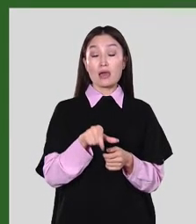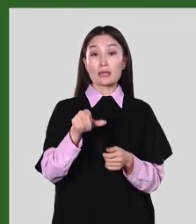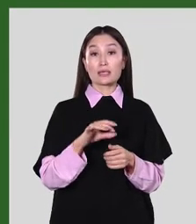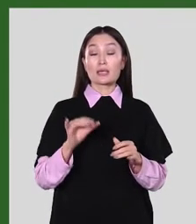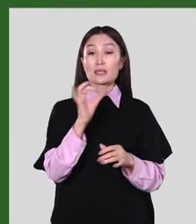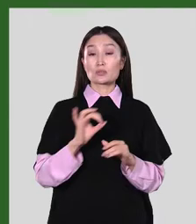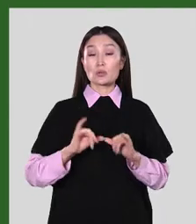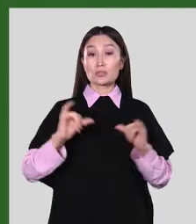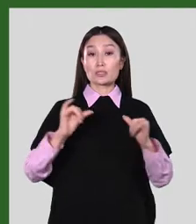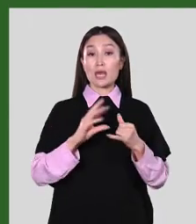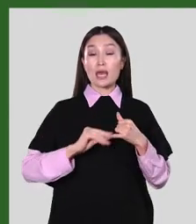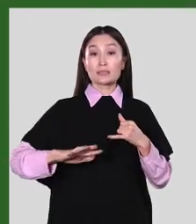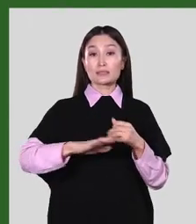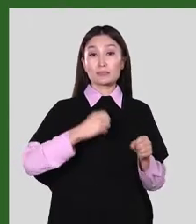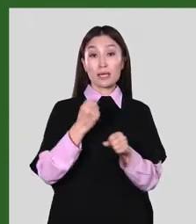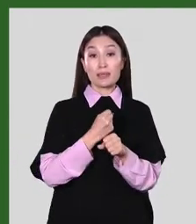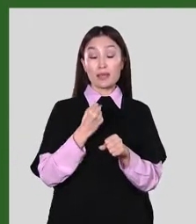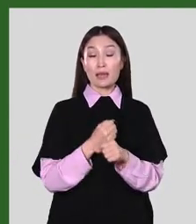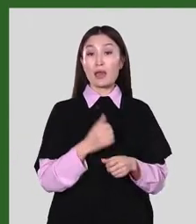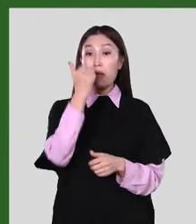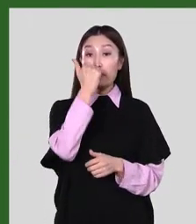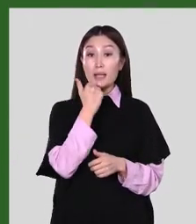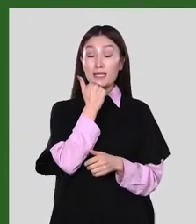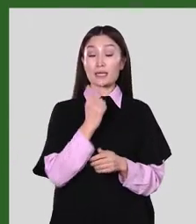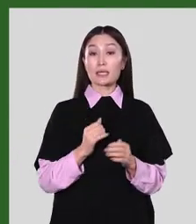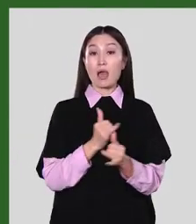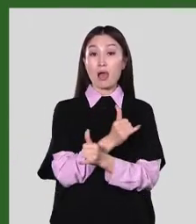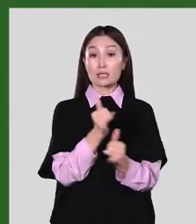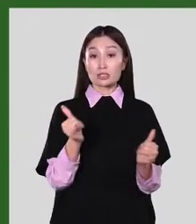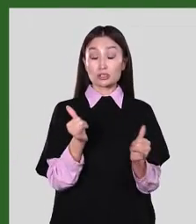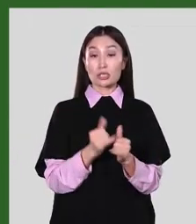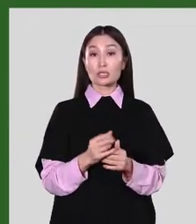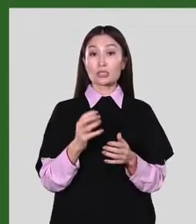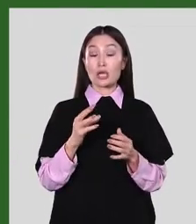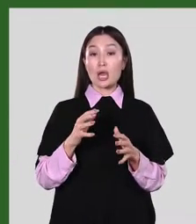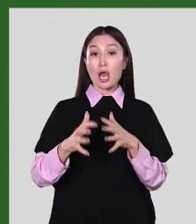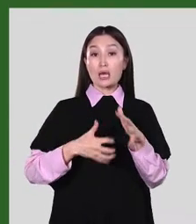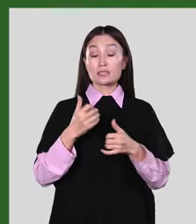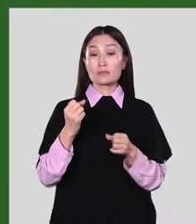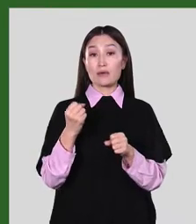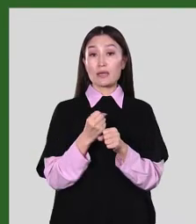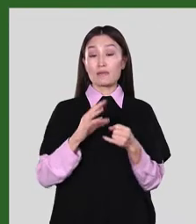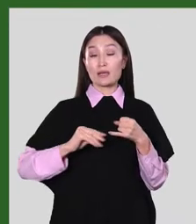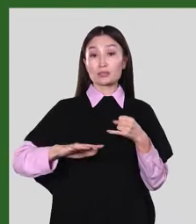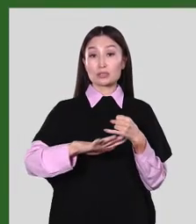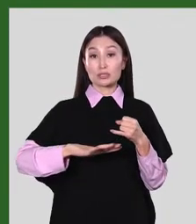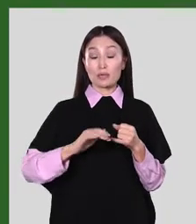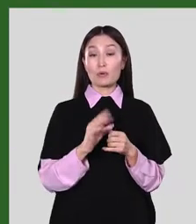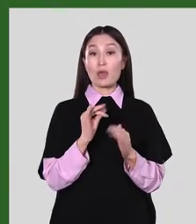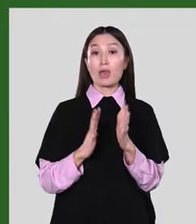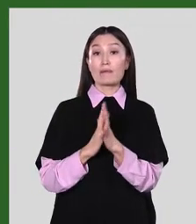развития земледелия благодаря орошение осваивались засушливые земли и